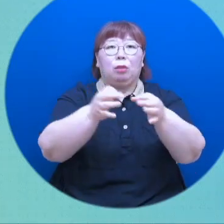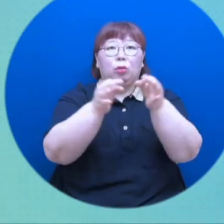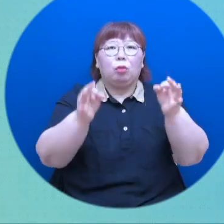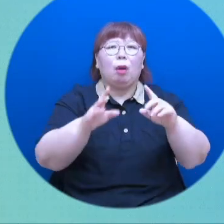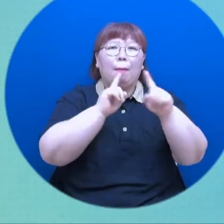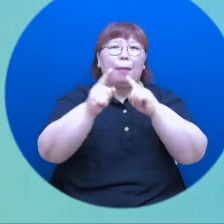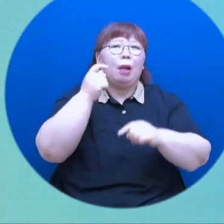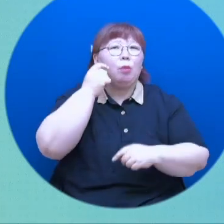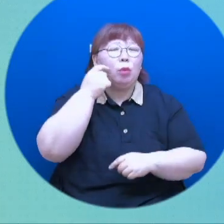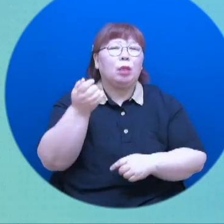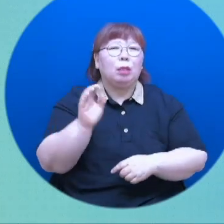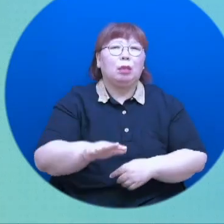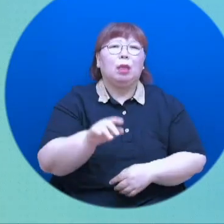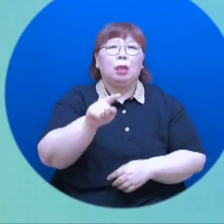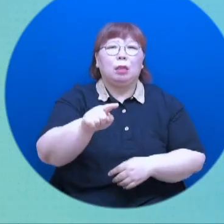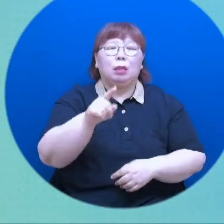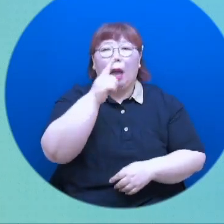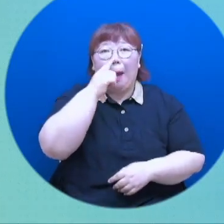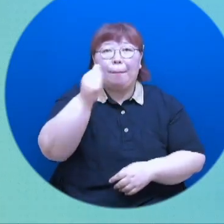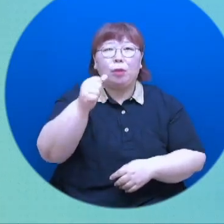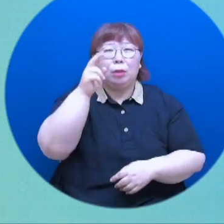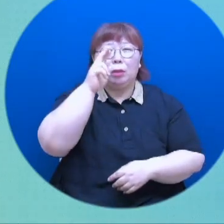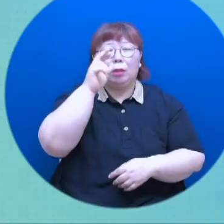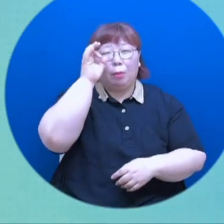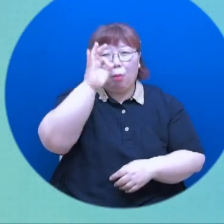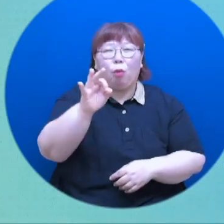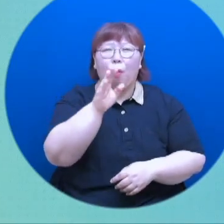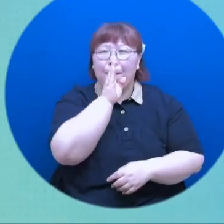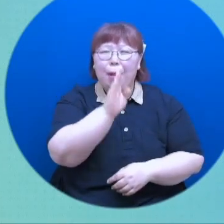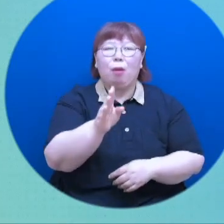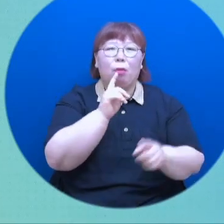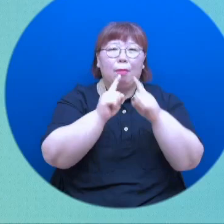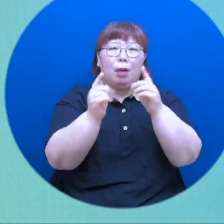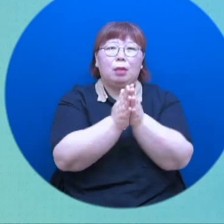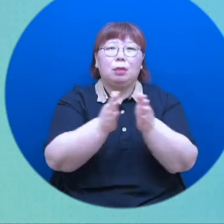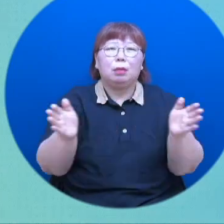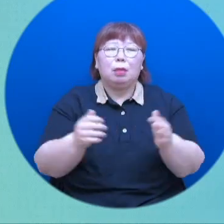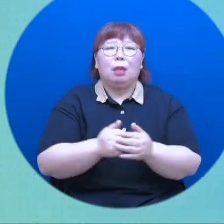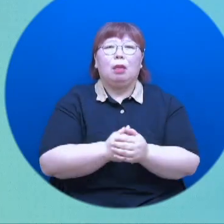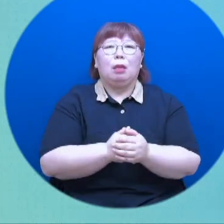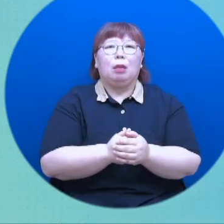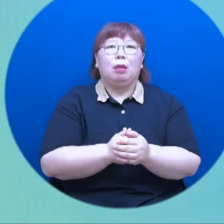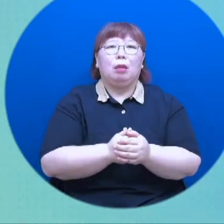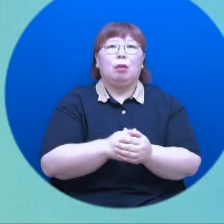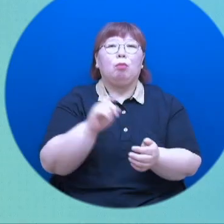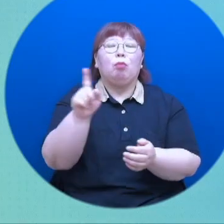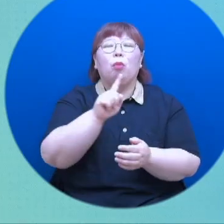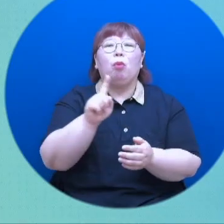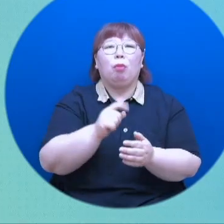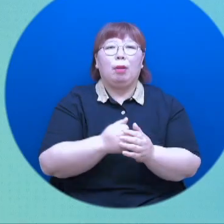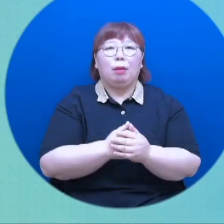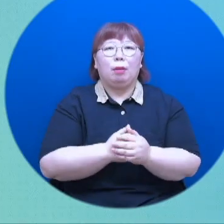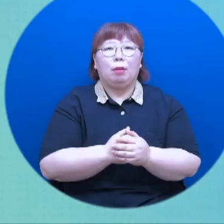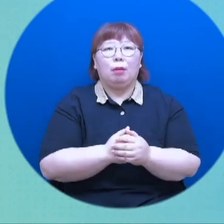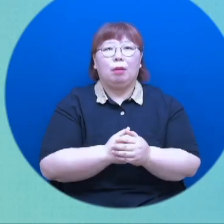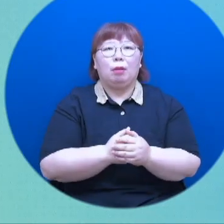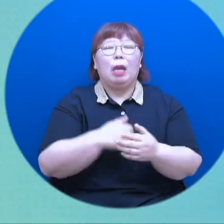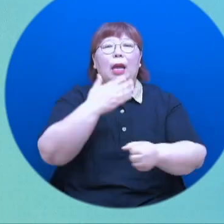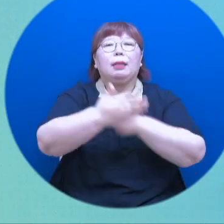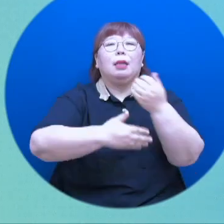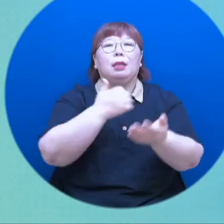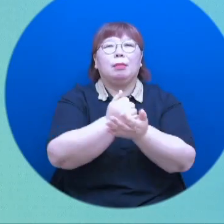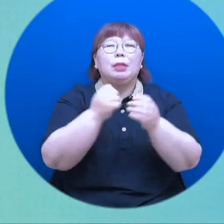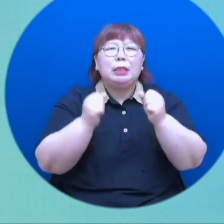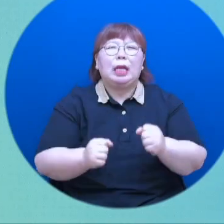못했는데 그 아버지를 보는 순간 그 말을 하는 거예요. 뭘 우리에게 보여줍니까? 하나님은